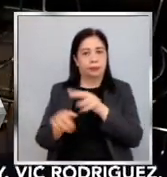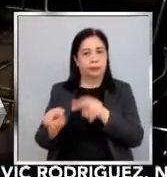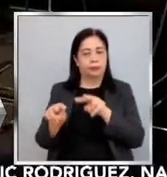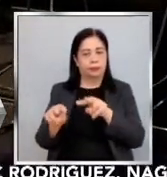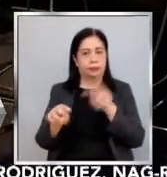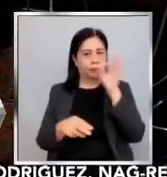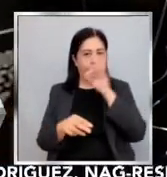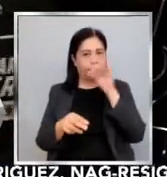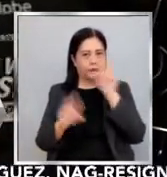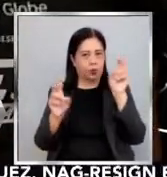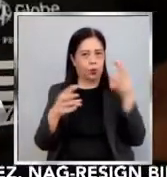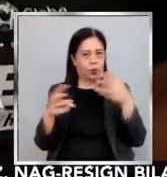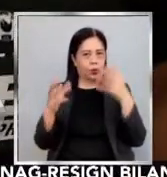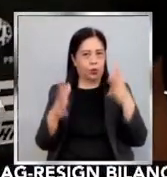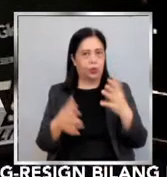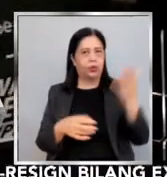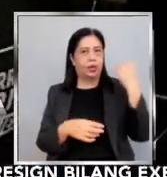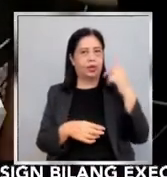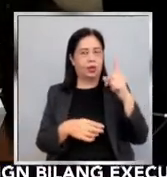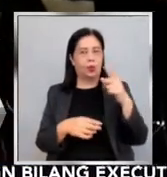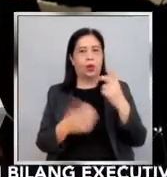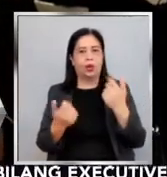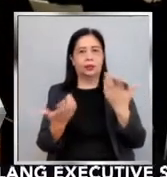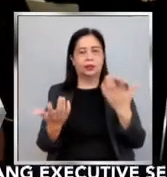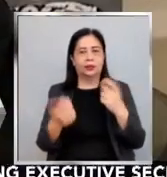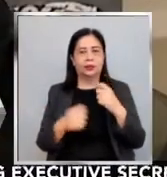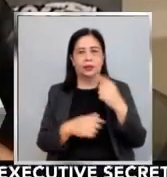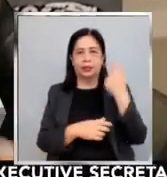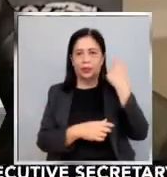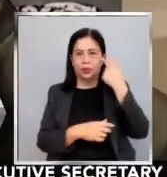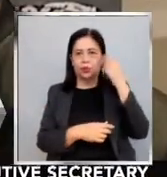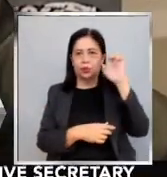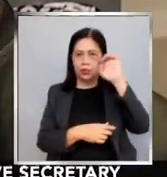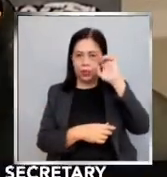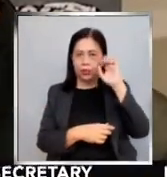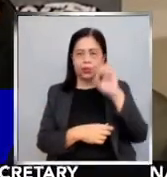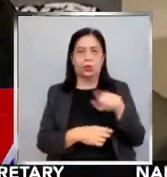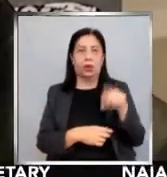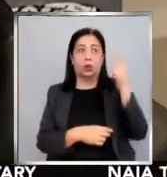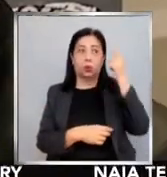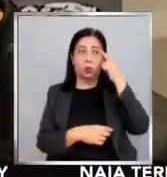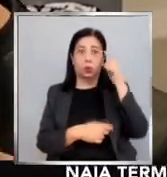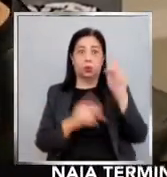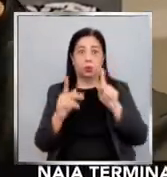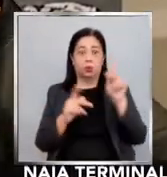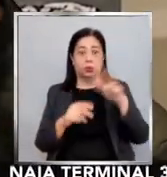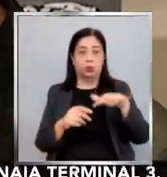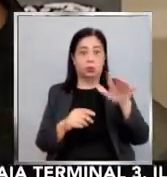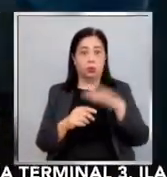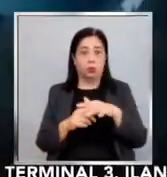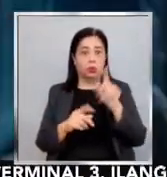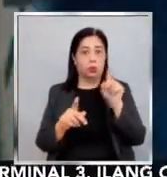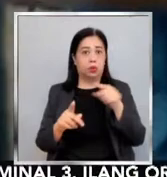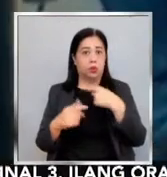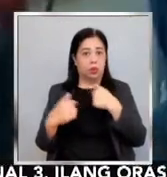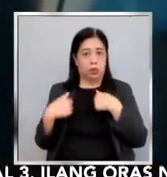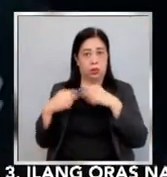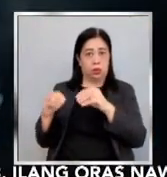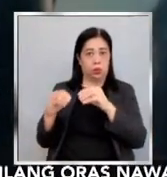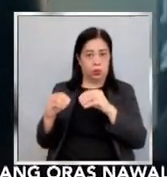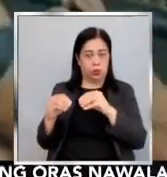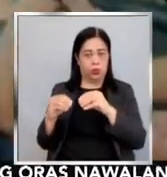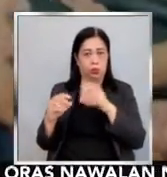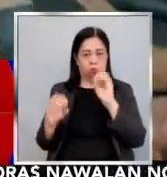mandirigma ay ang dating one flyweight champion na si Geheyo Stakyo. Ang akala ng mga tao, silang tinuturuan namin. We are coaching them,